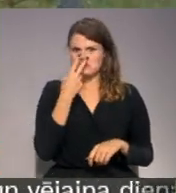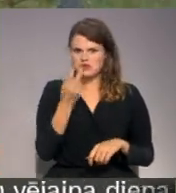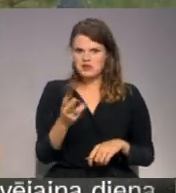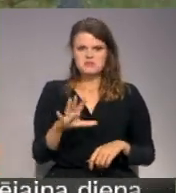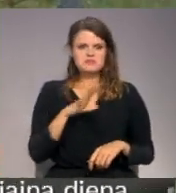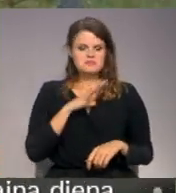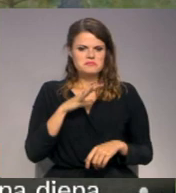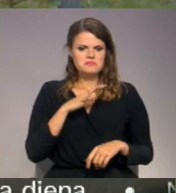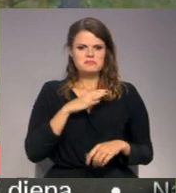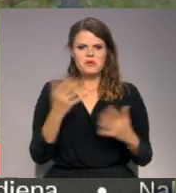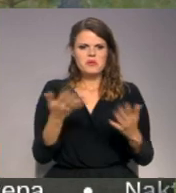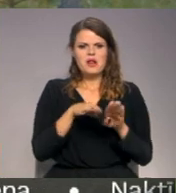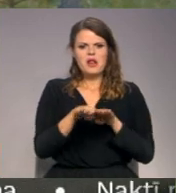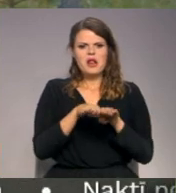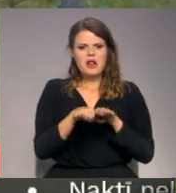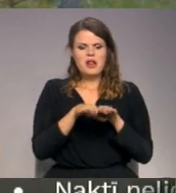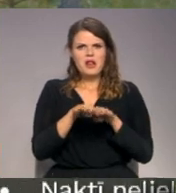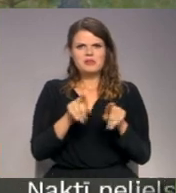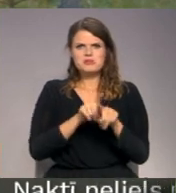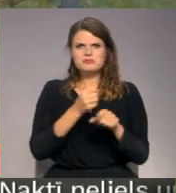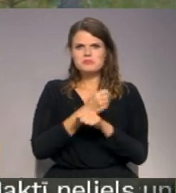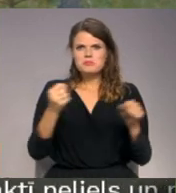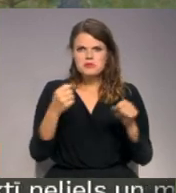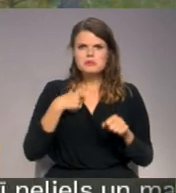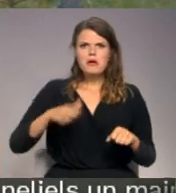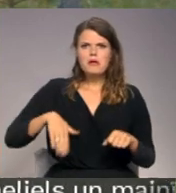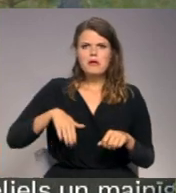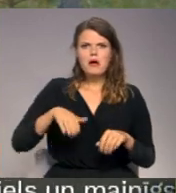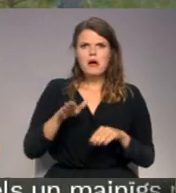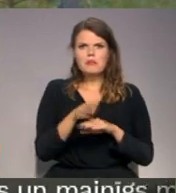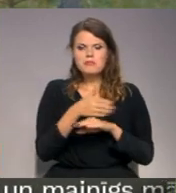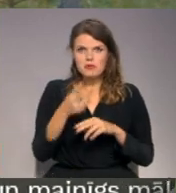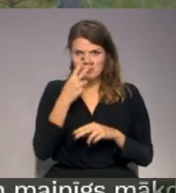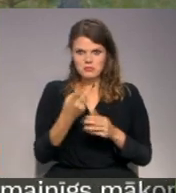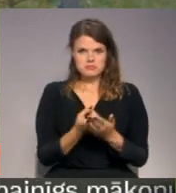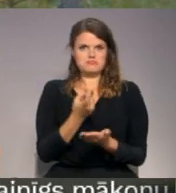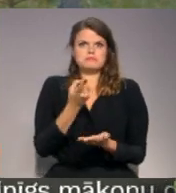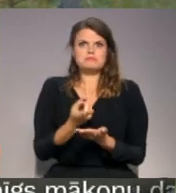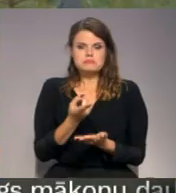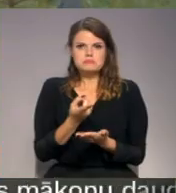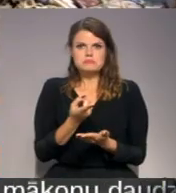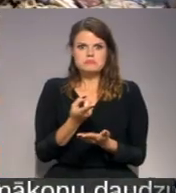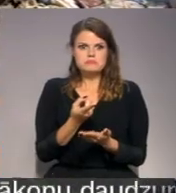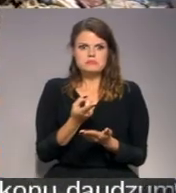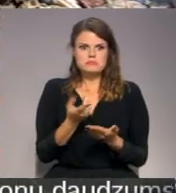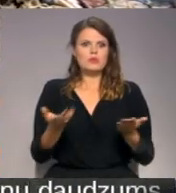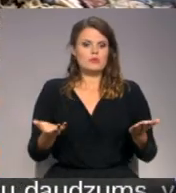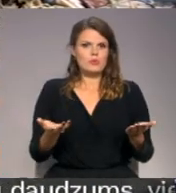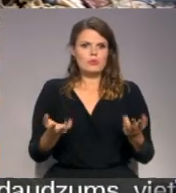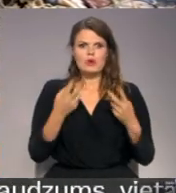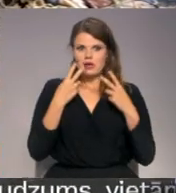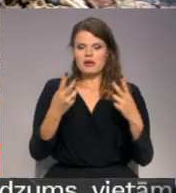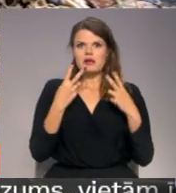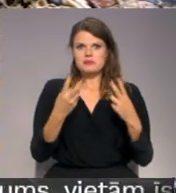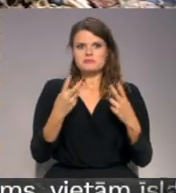kāds, kas līdzīgs lādiņam ar kāju bišķi parušināja un taču izgāja laukā. Nu, tas Nu, izskatās,